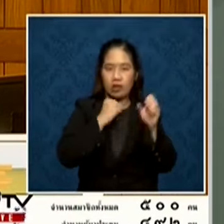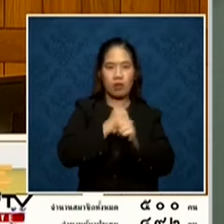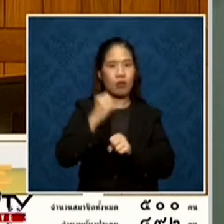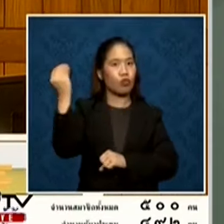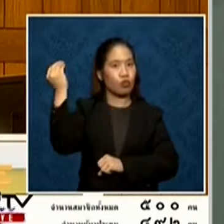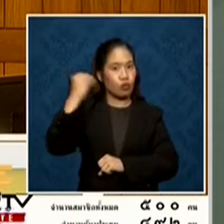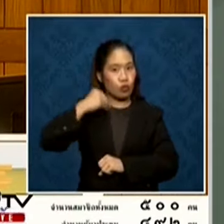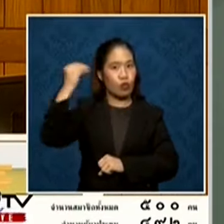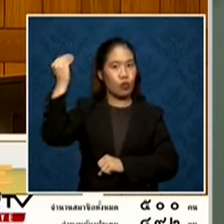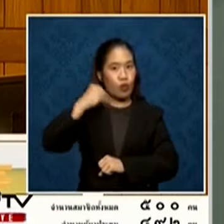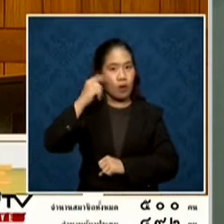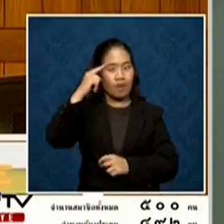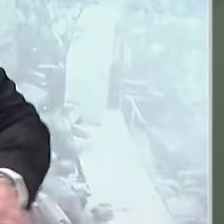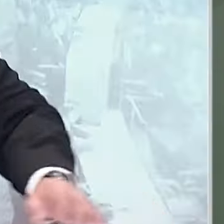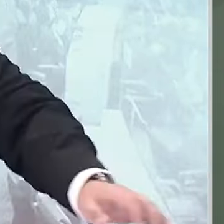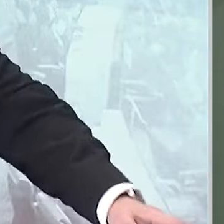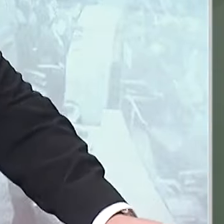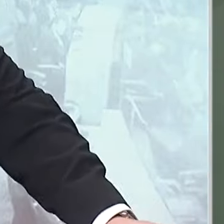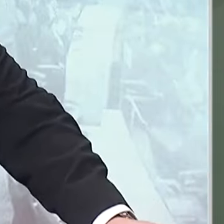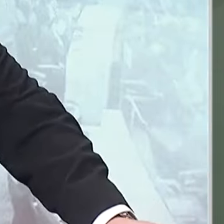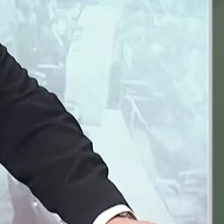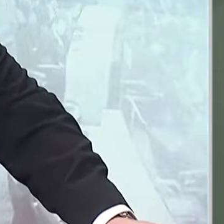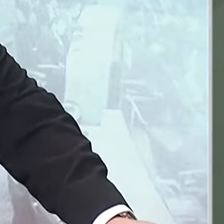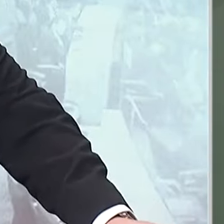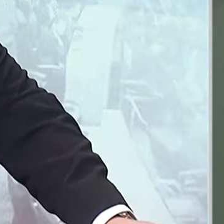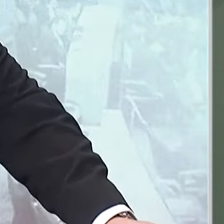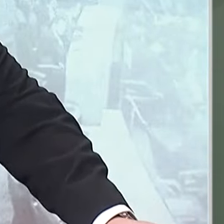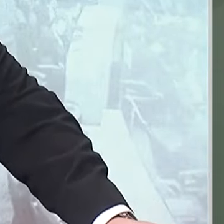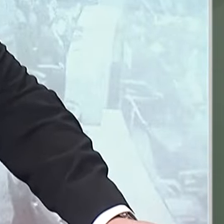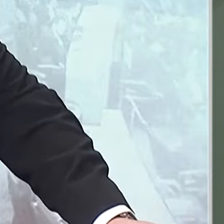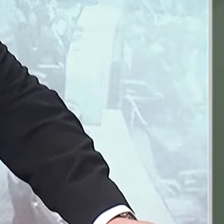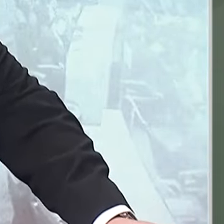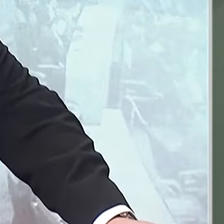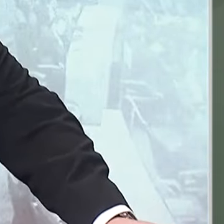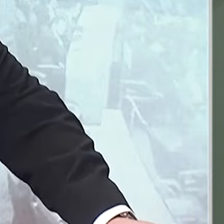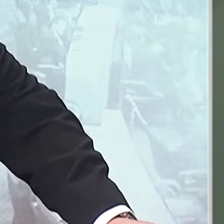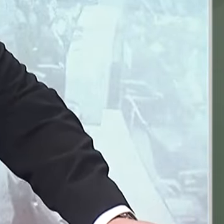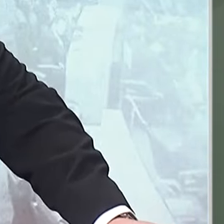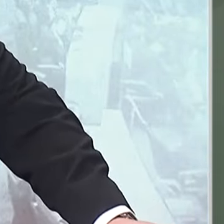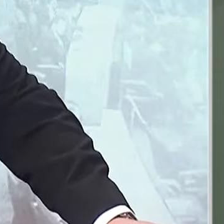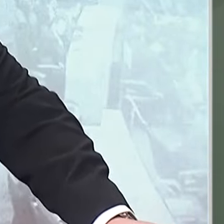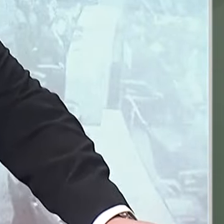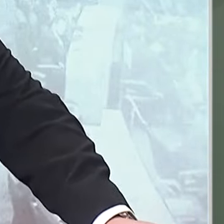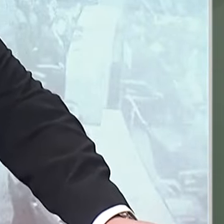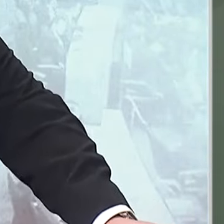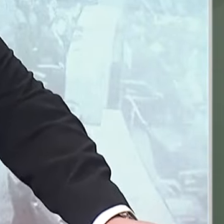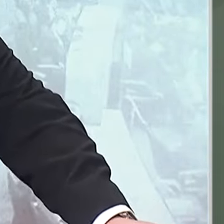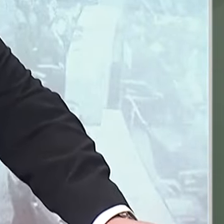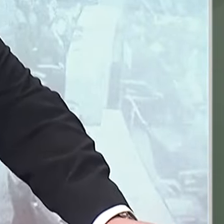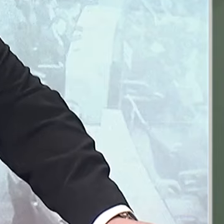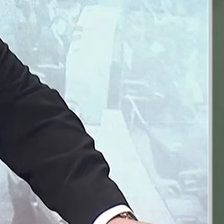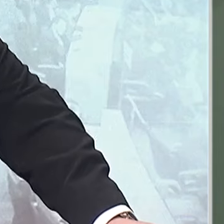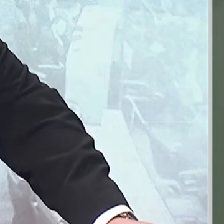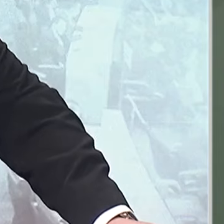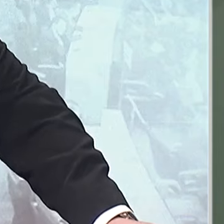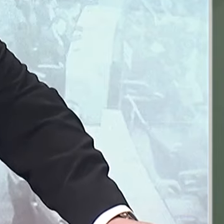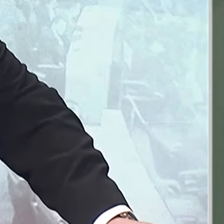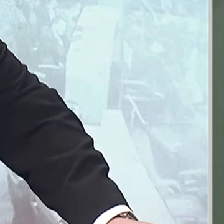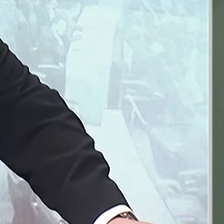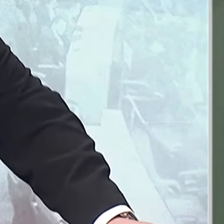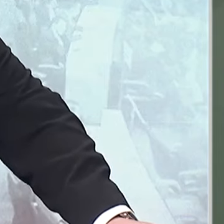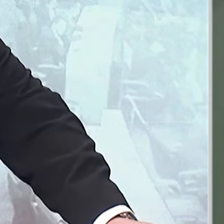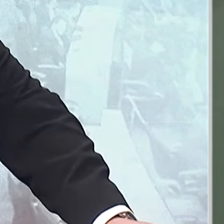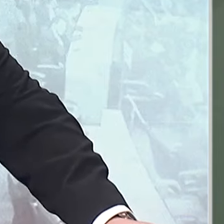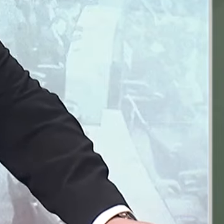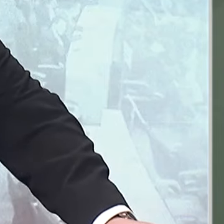ของนายกเศรษฐาในสภาก็ดูจะดุเดือดดูจะกร้าวมากขึ้นนะครับมีความเป็นนักการเมืองมากขึ้นนี่มันเกิดจากการสั่